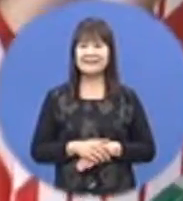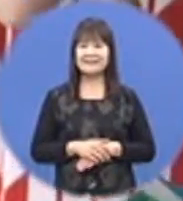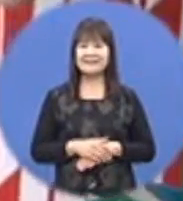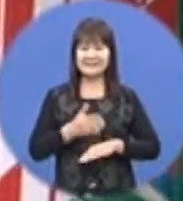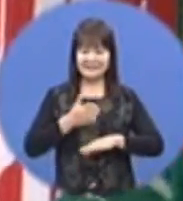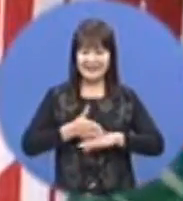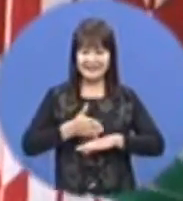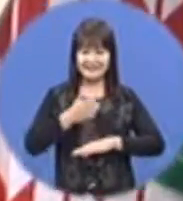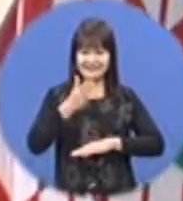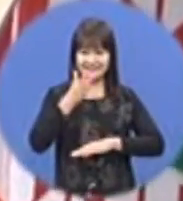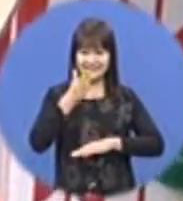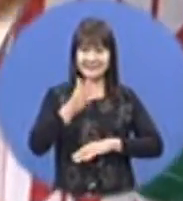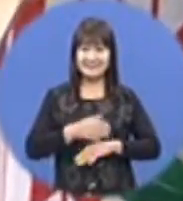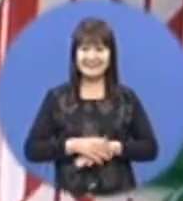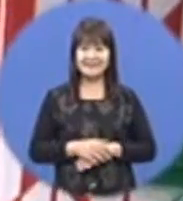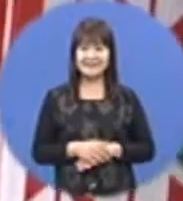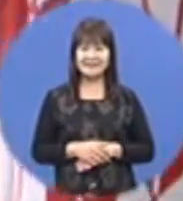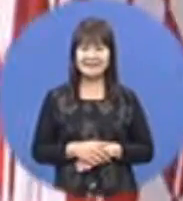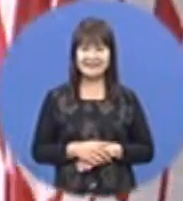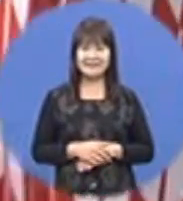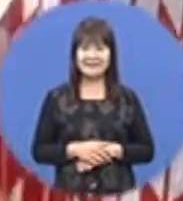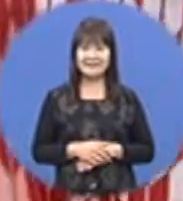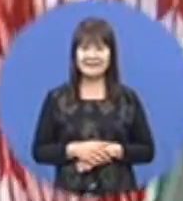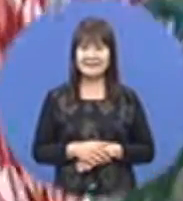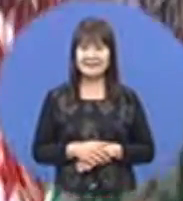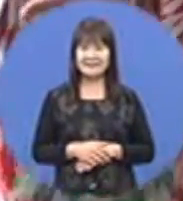ありがとうございます。